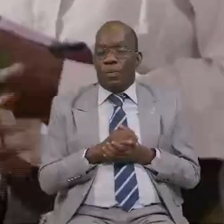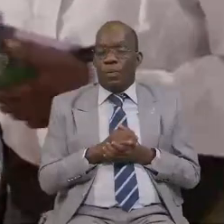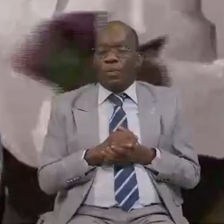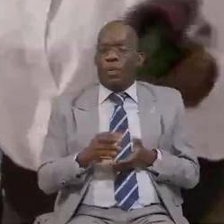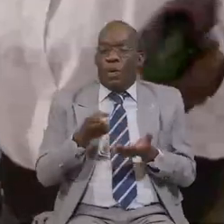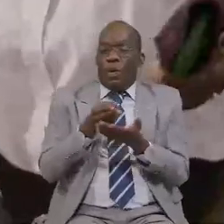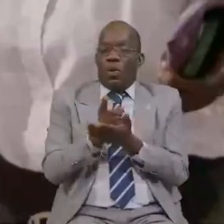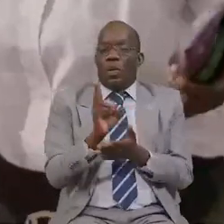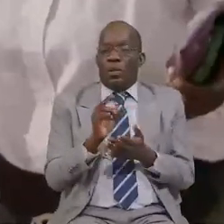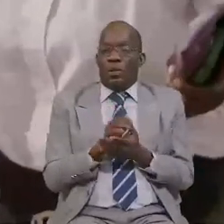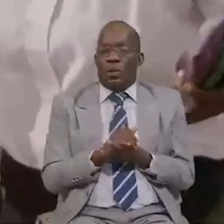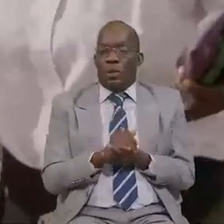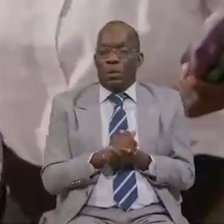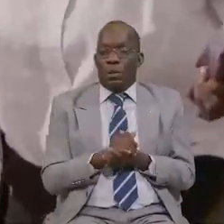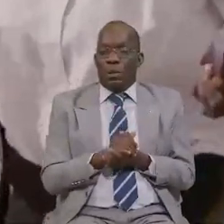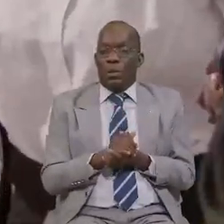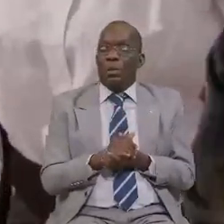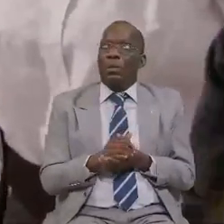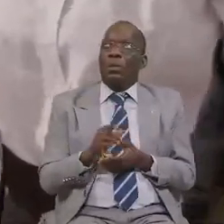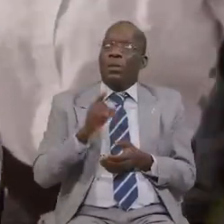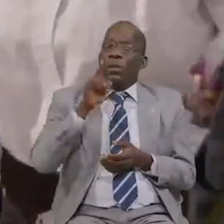l'honnêteté, il était honnête,